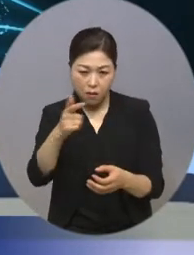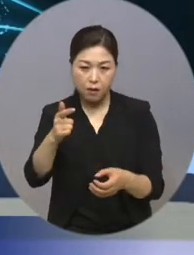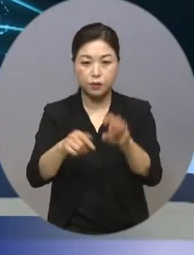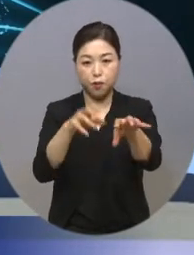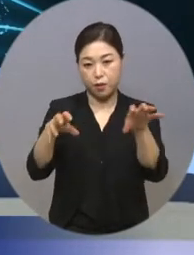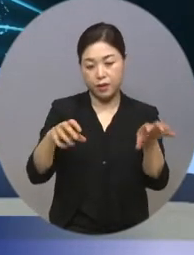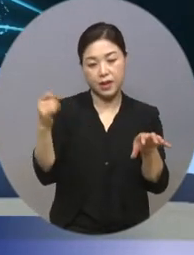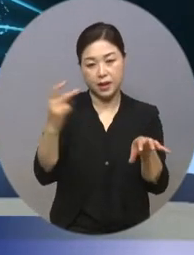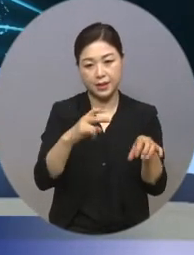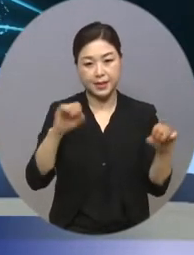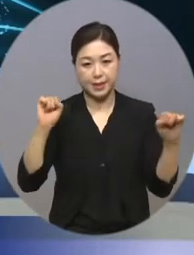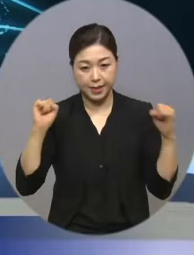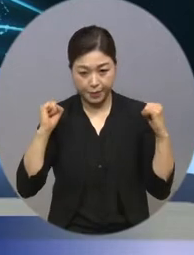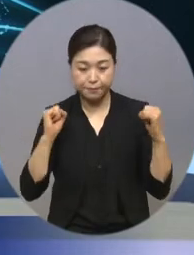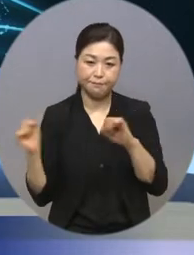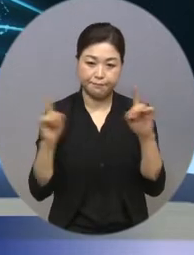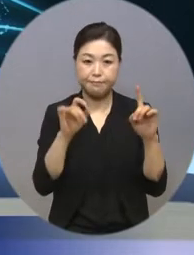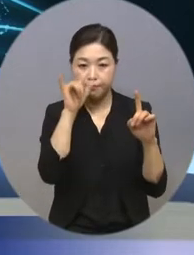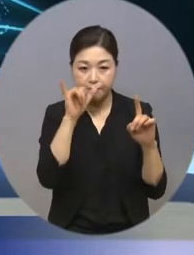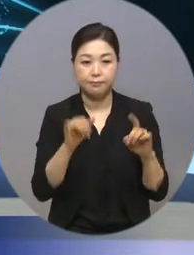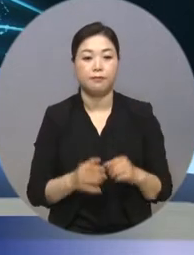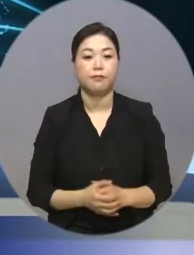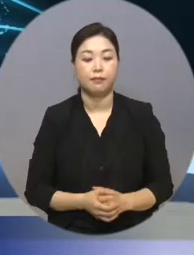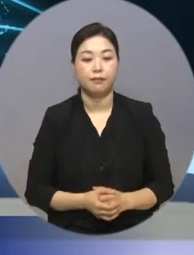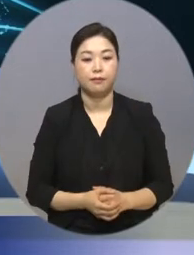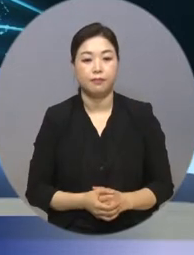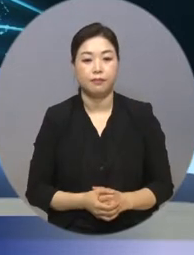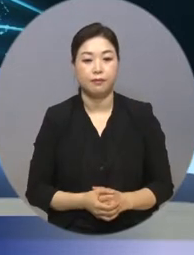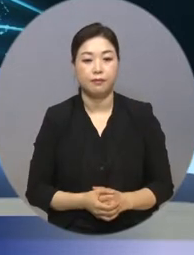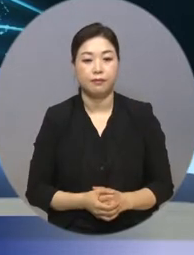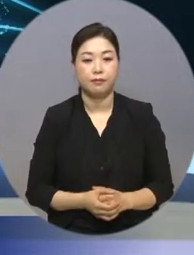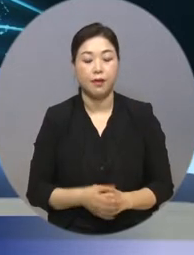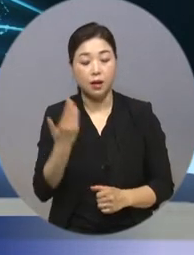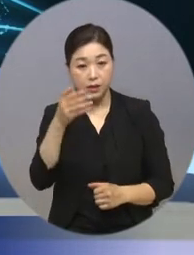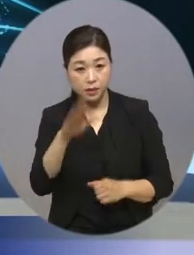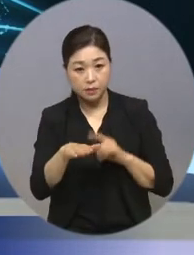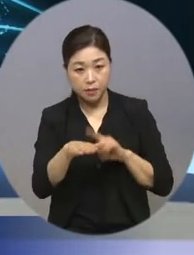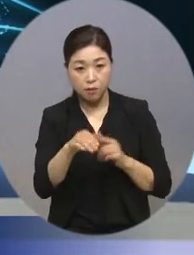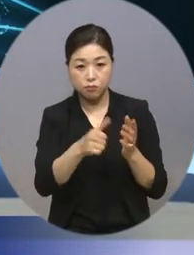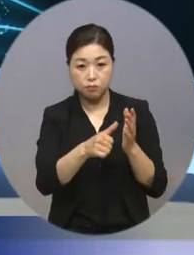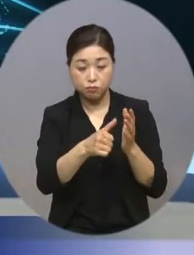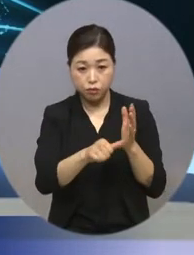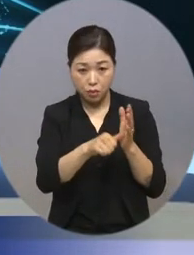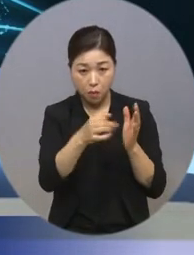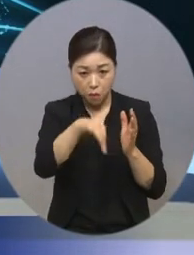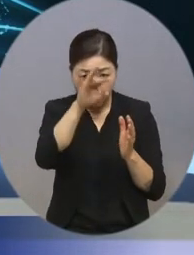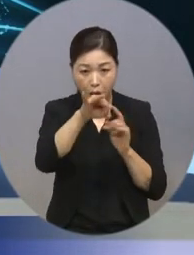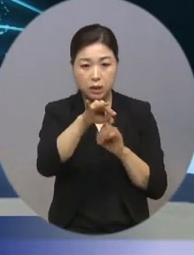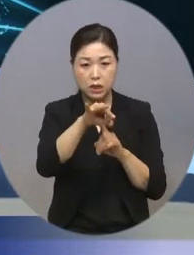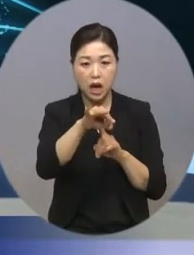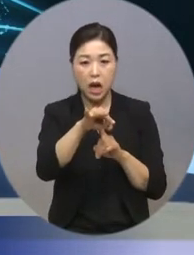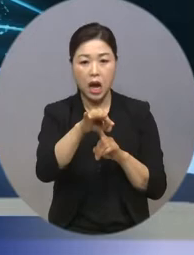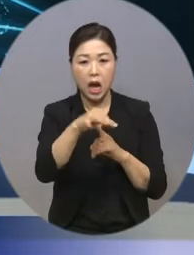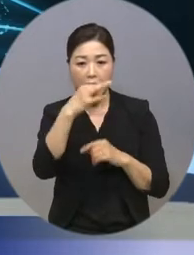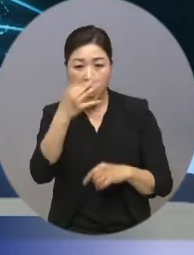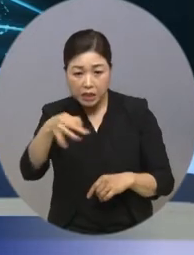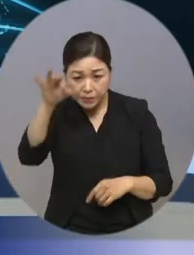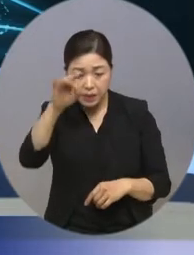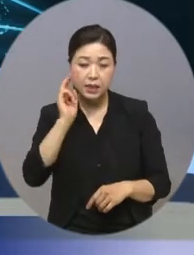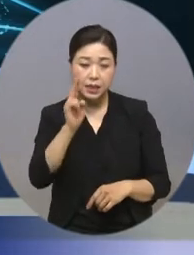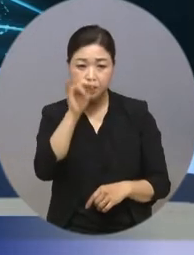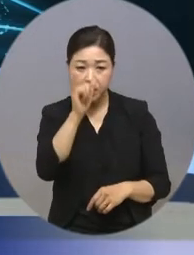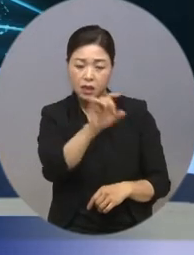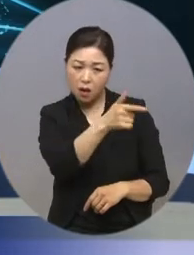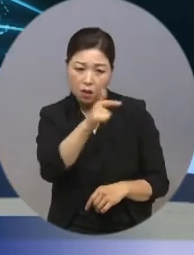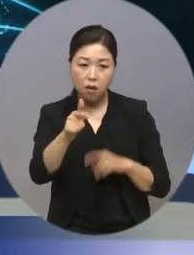곳곳이 다시금 활기를 띠고 있습니다. 하지만 또 다른 여파로 고물가와 고금리, 고유가 등의 서민들이 느끼는